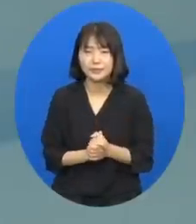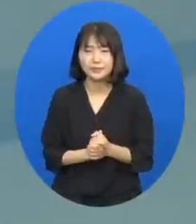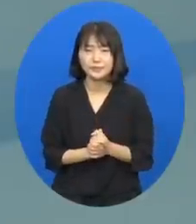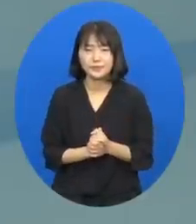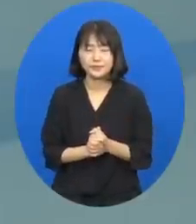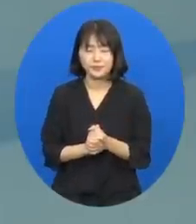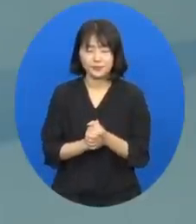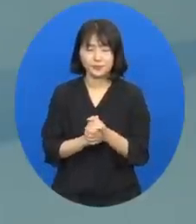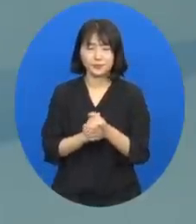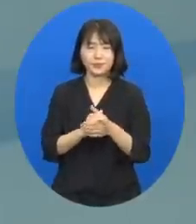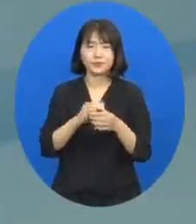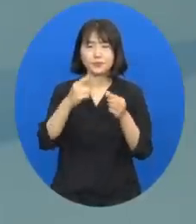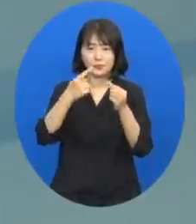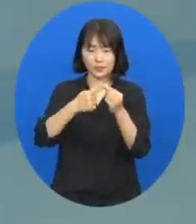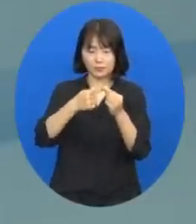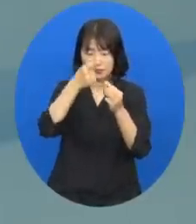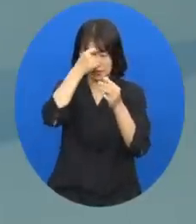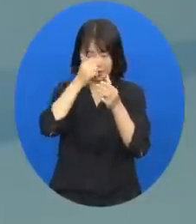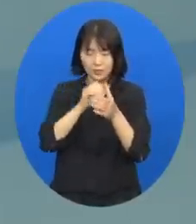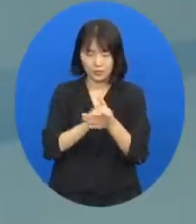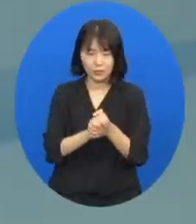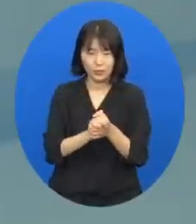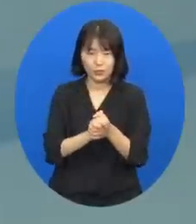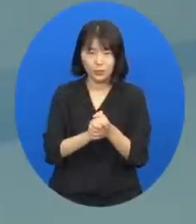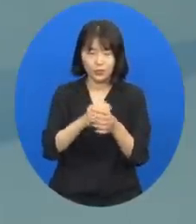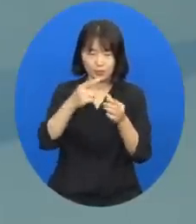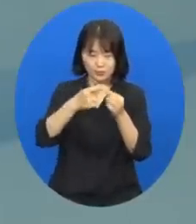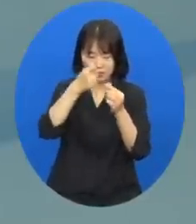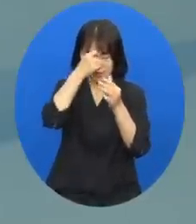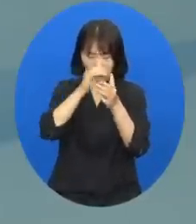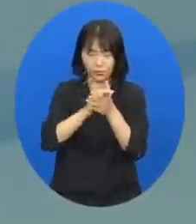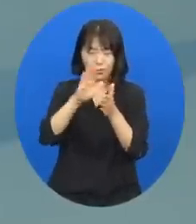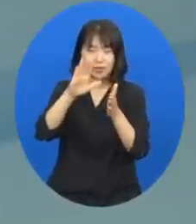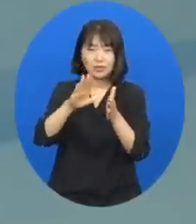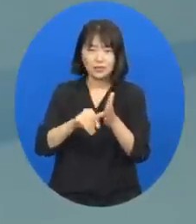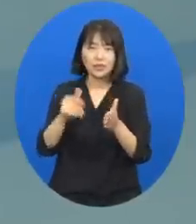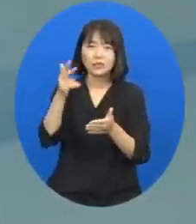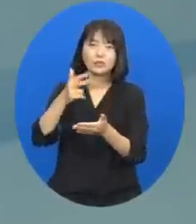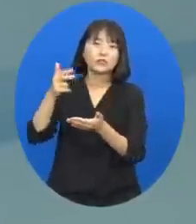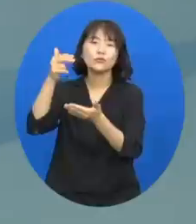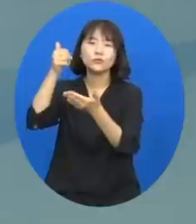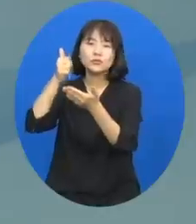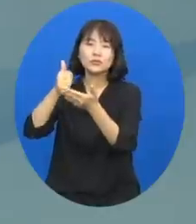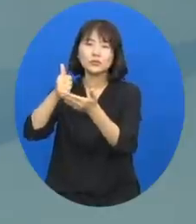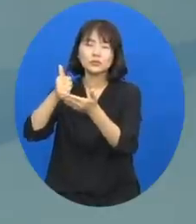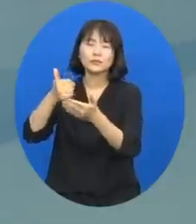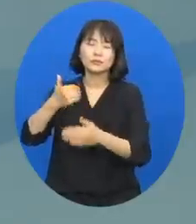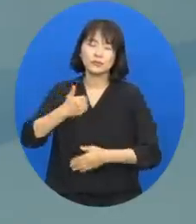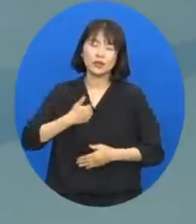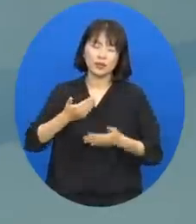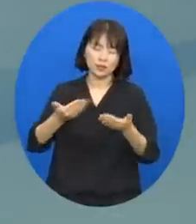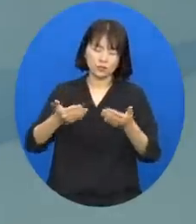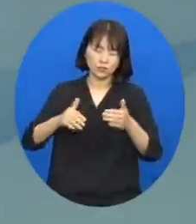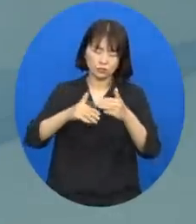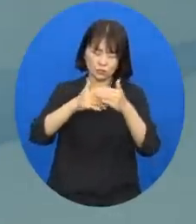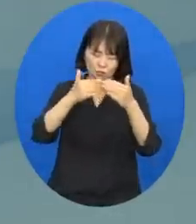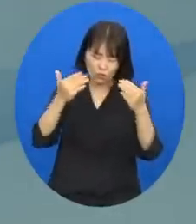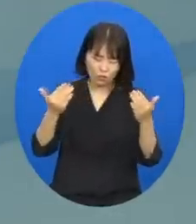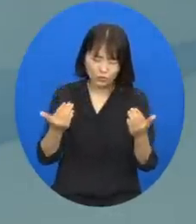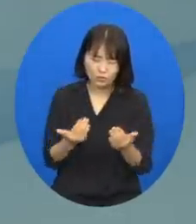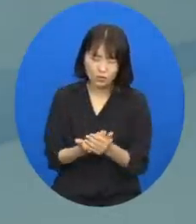우리의 첫 번째로 기도하겠습니다 먼저 첫번째로 기도할 때 주님 나에게 주신 모든 것을